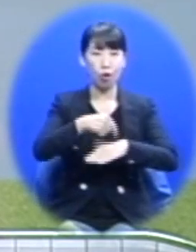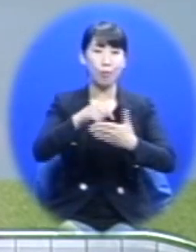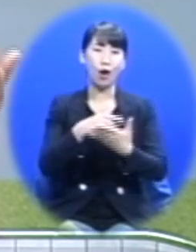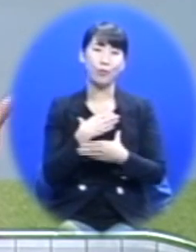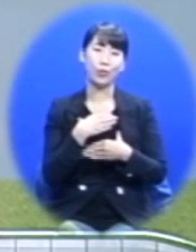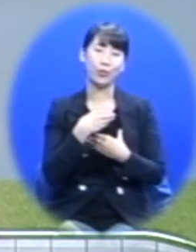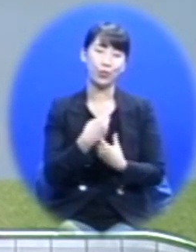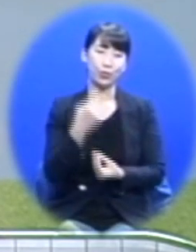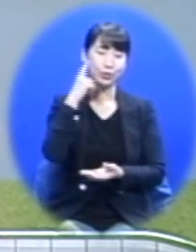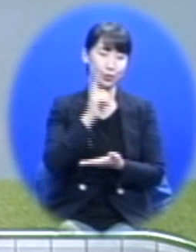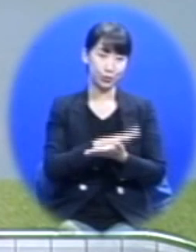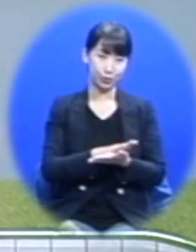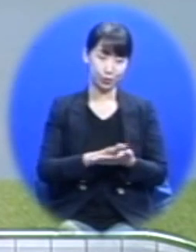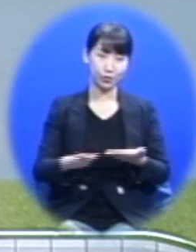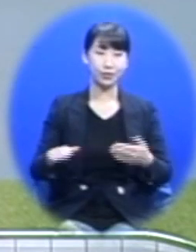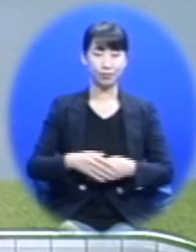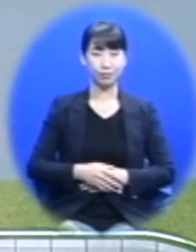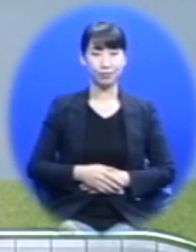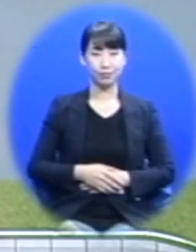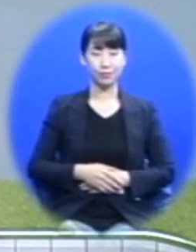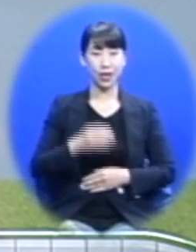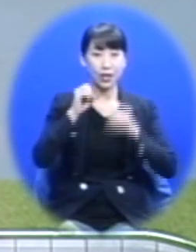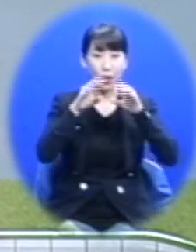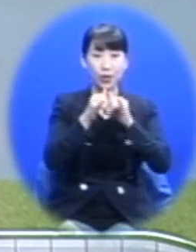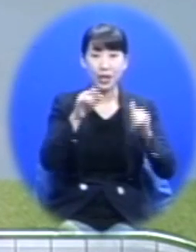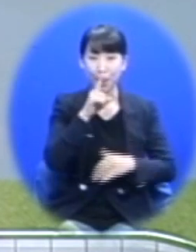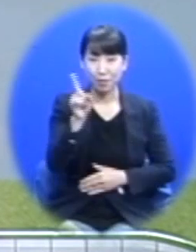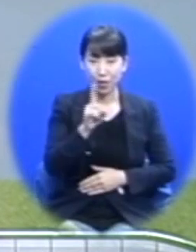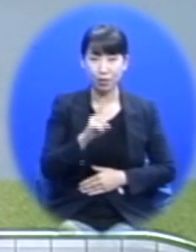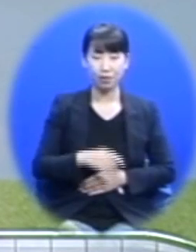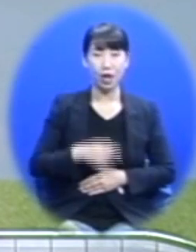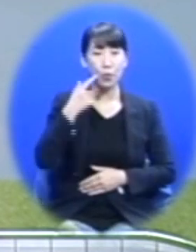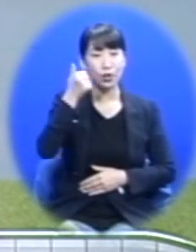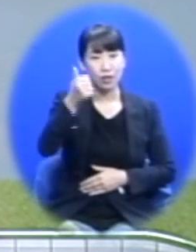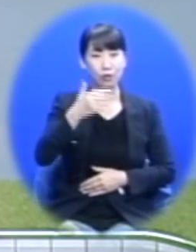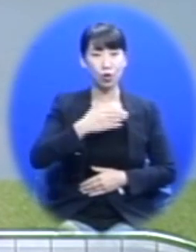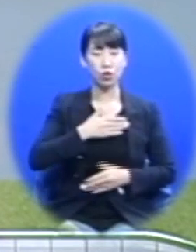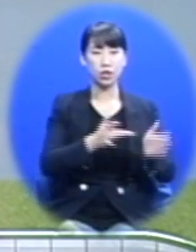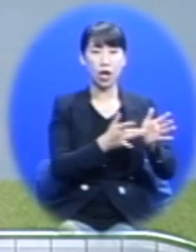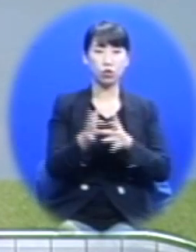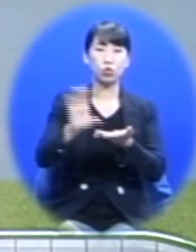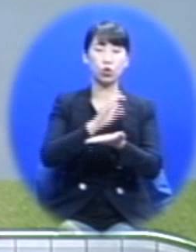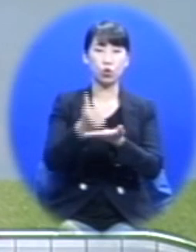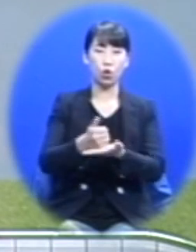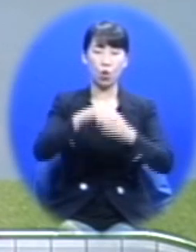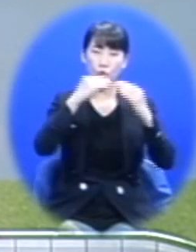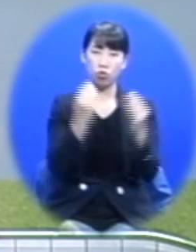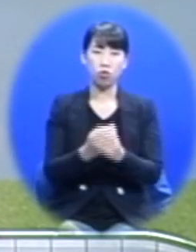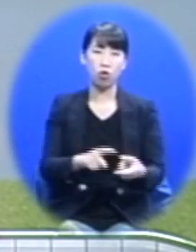그 선교사님이 하시는 이야기가 목사님, 저는 정말 예수 그리스도와 온전히 연합하는 은혜를 누리기